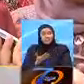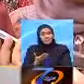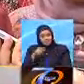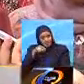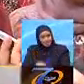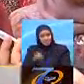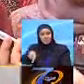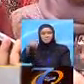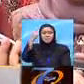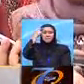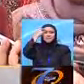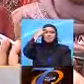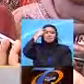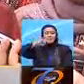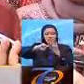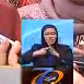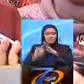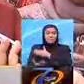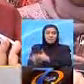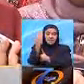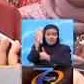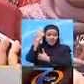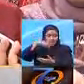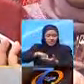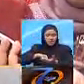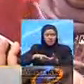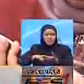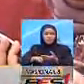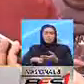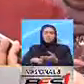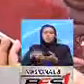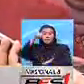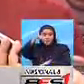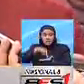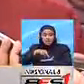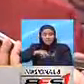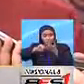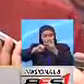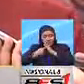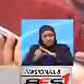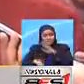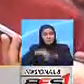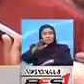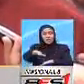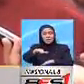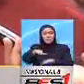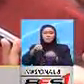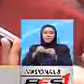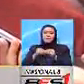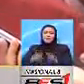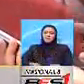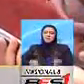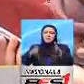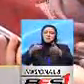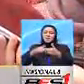kita fikirkan. Jadi bermula pada pagi ini, ini langkah pertama dalam satu perjalanan yang beribu batu